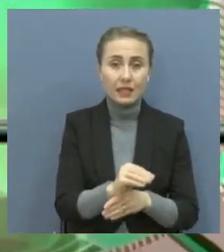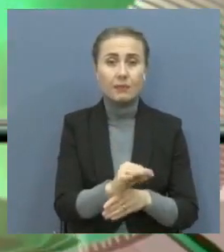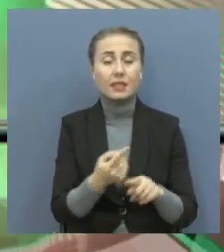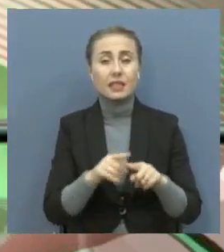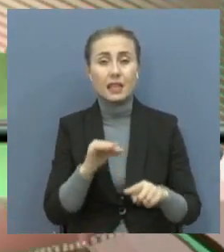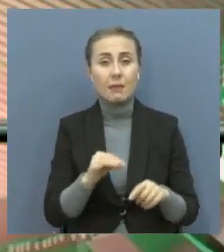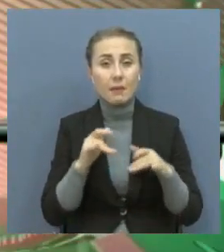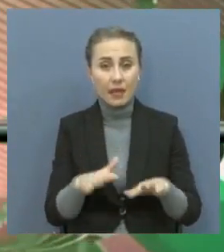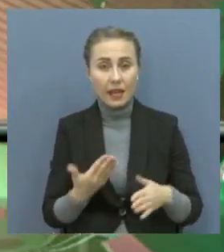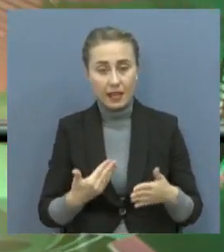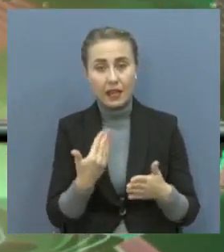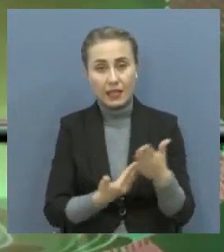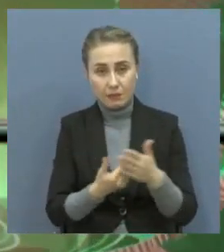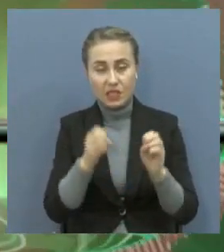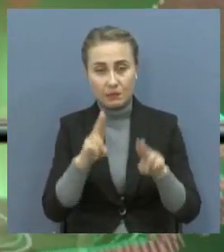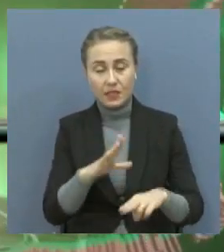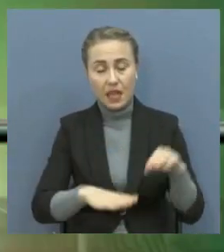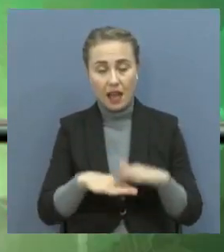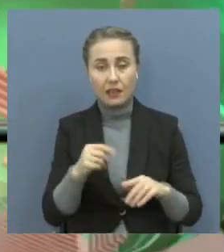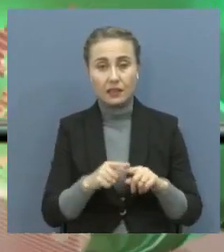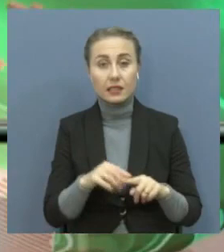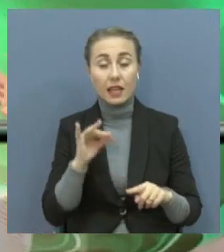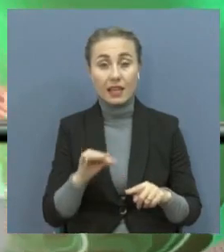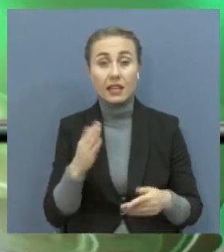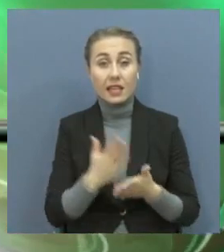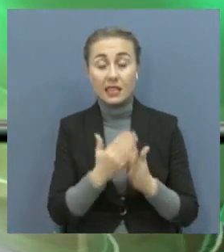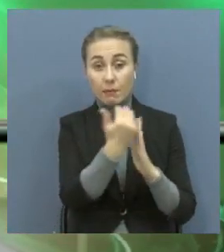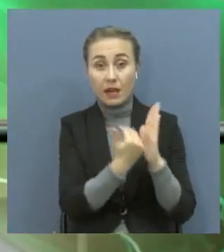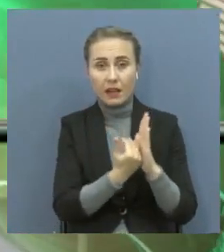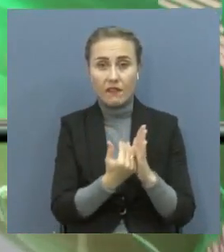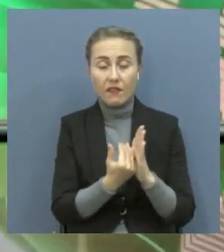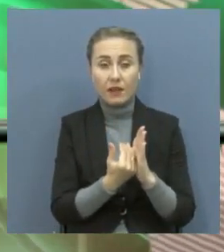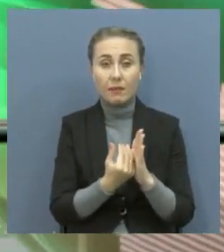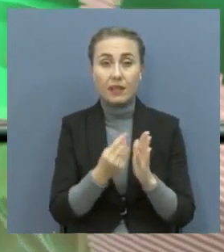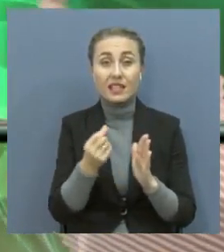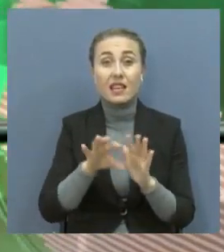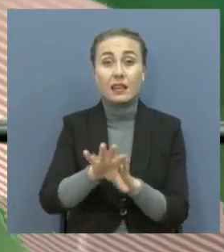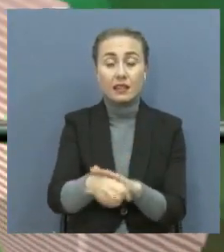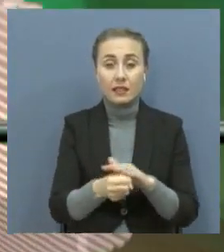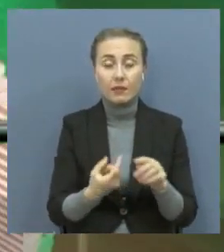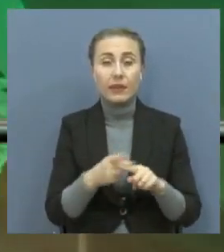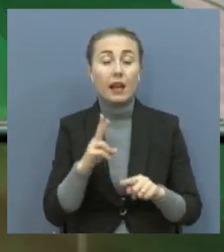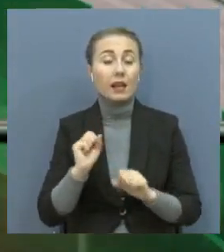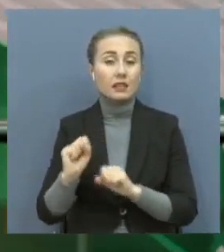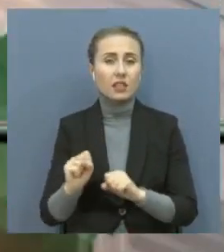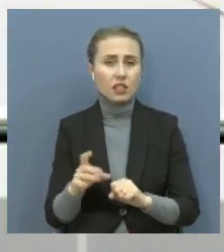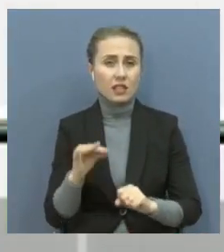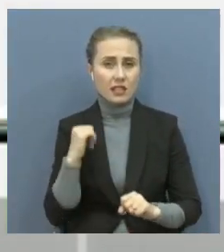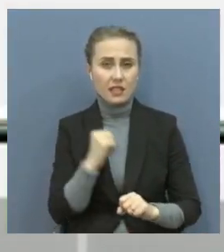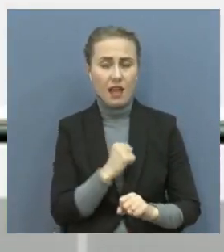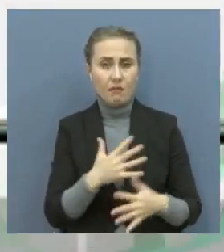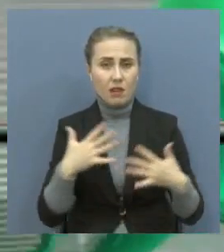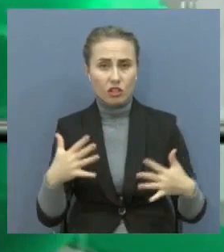мерами, так рекомендуют эксперты. Ведь даже существуют программы-вымогатели. Как защититься от наиболее популярных